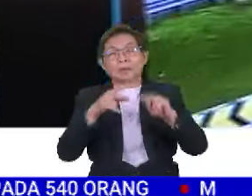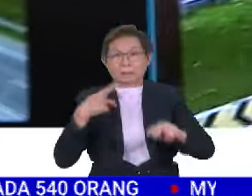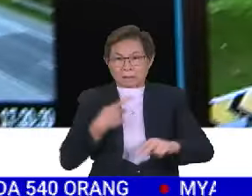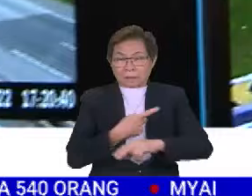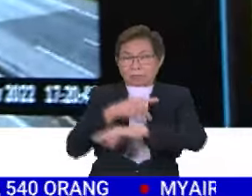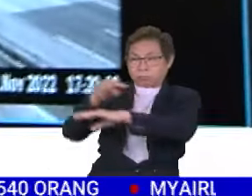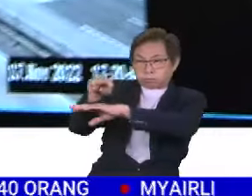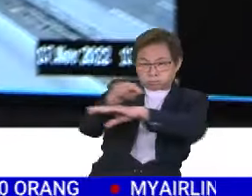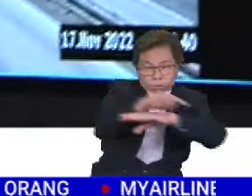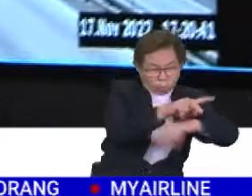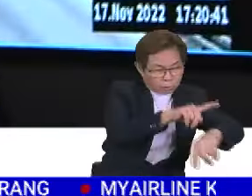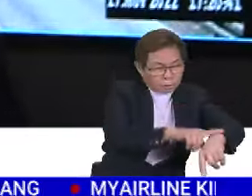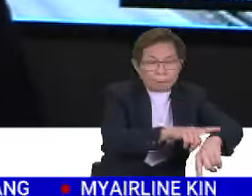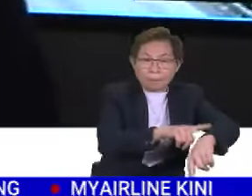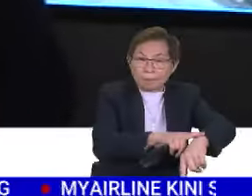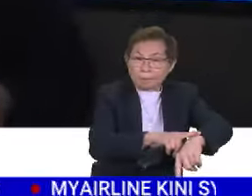kami dari jam